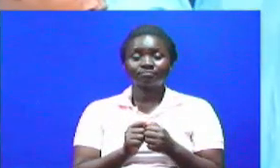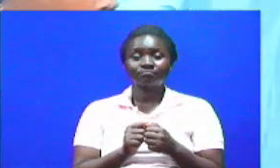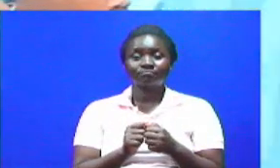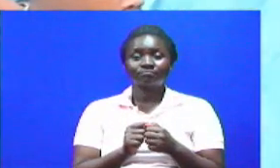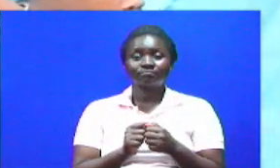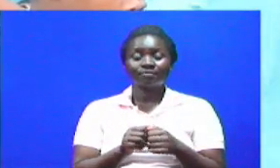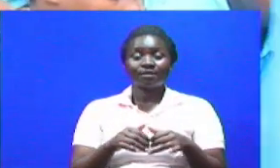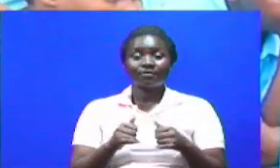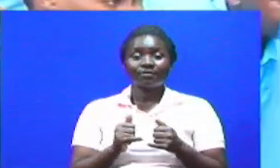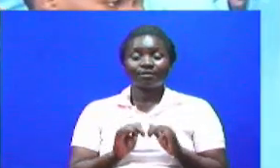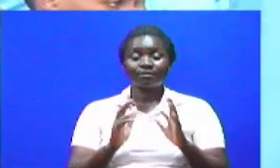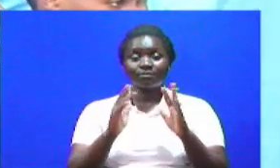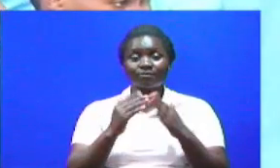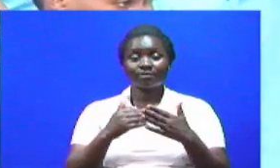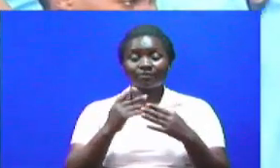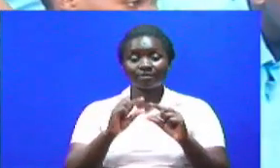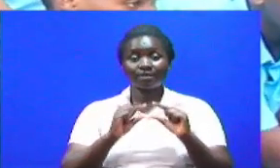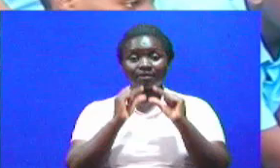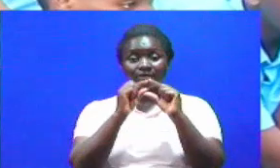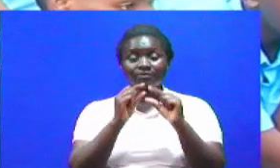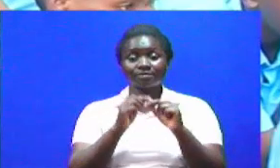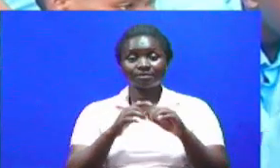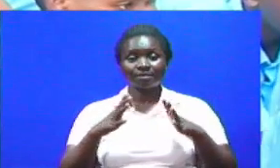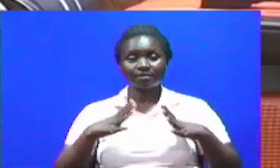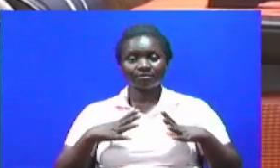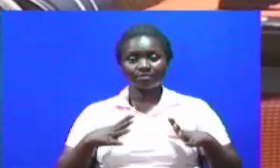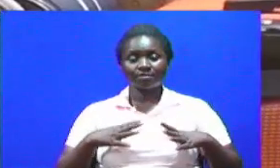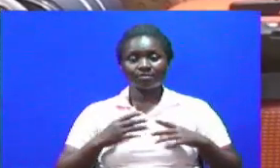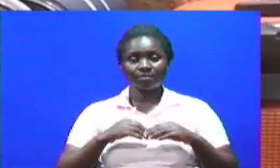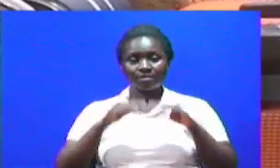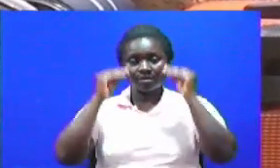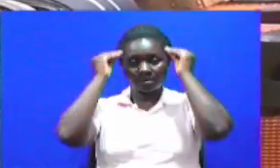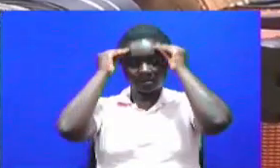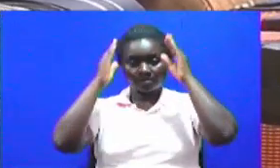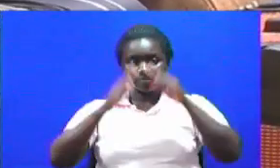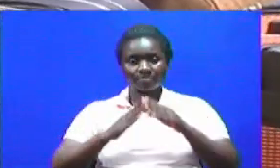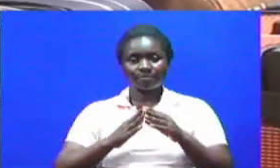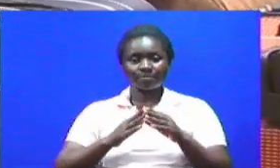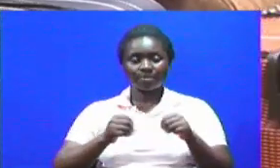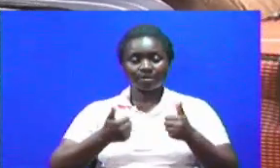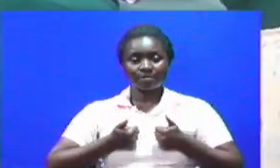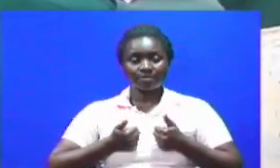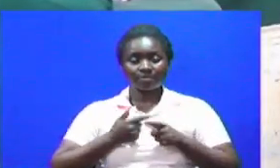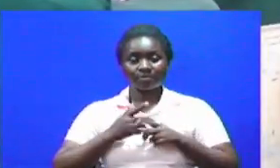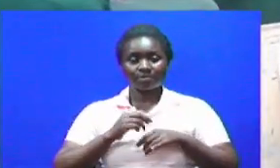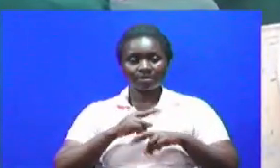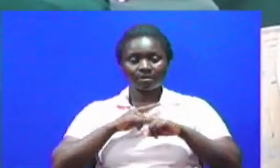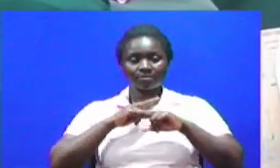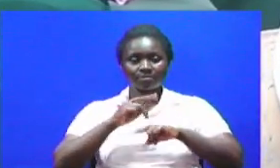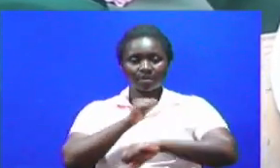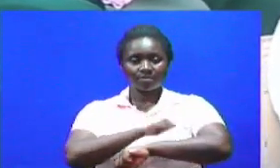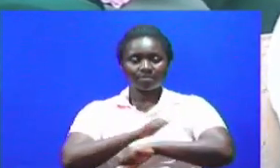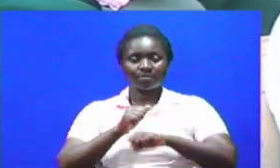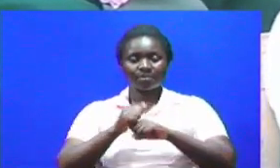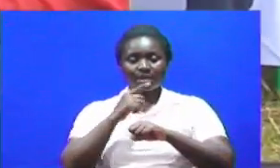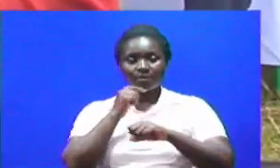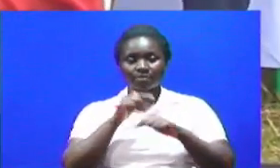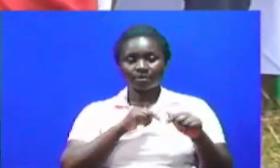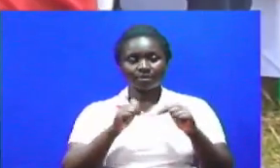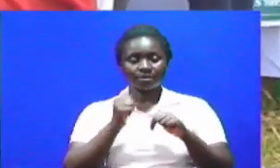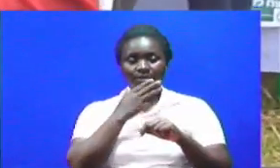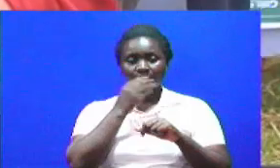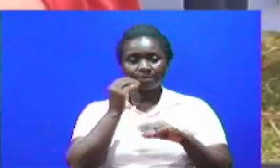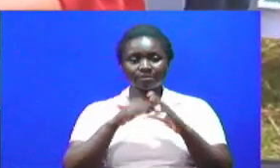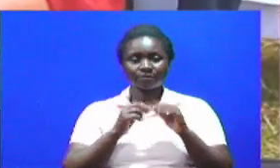Haso mujiga buwa kwa na nebiye wangu chiasai aba oroki wambe skuri ya baiseke ya nyabururu. Awabete bago korabia asamate mwaba